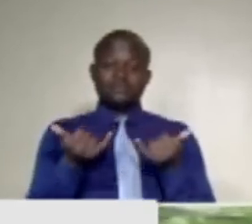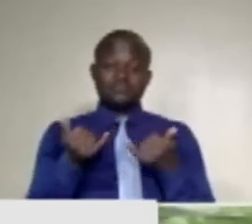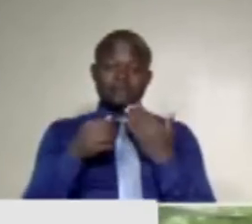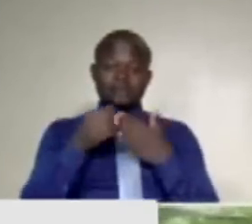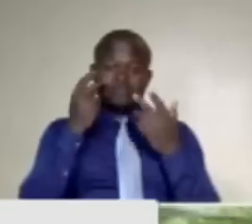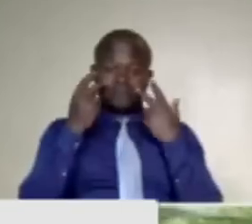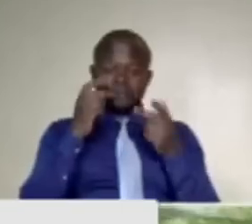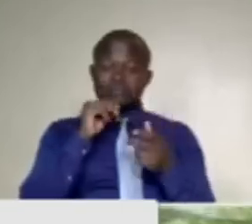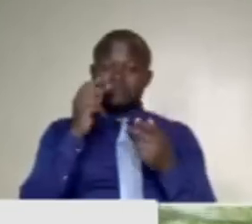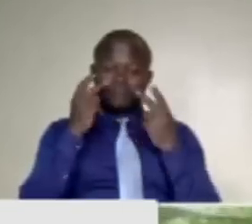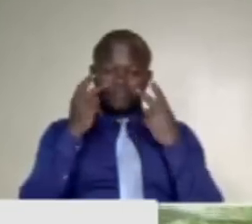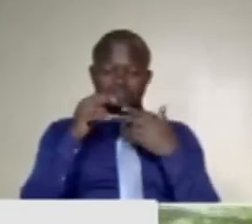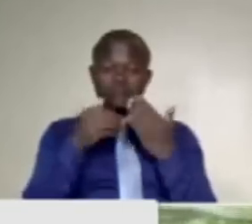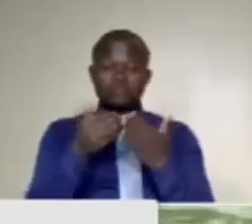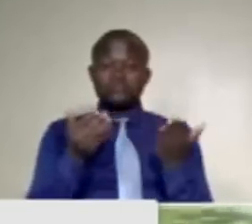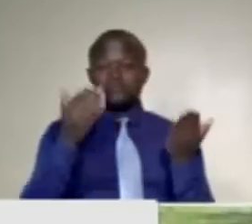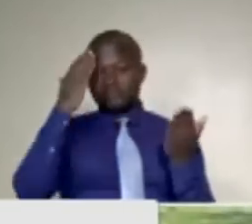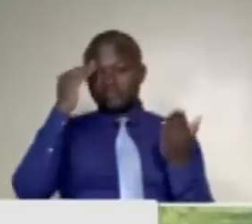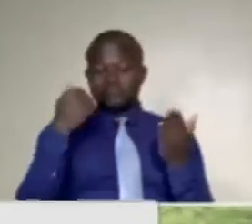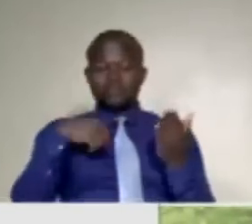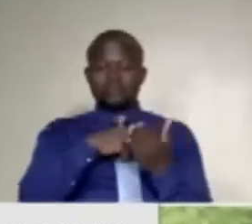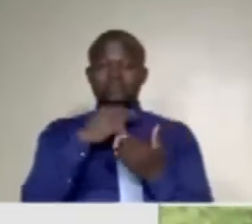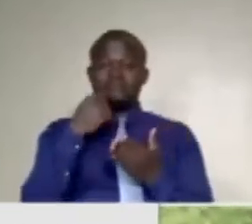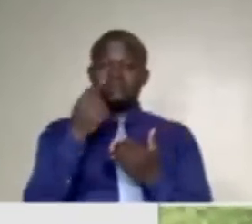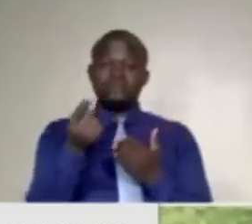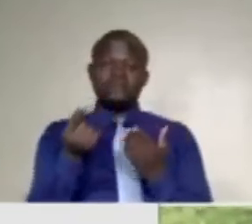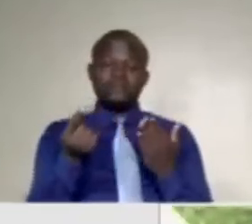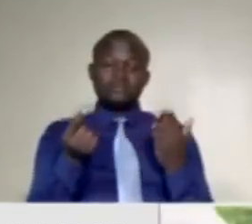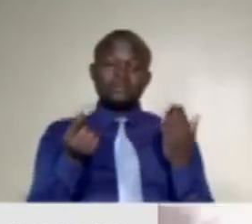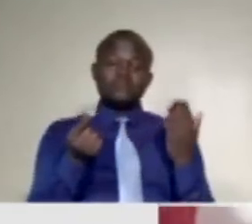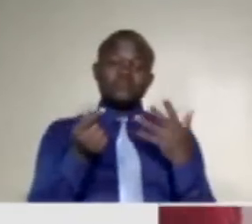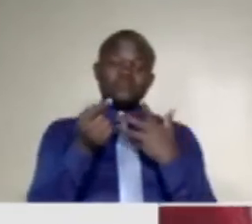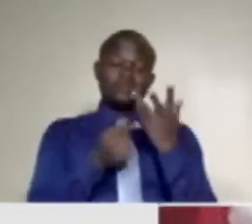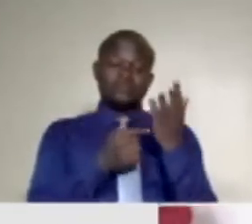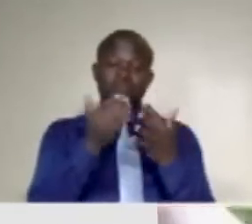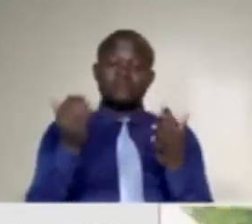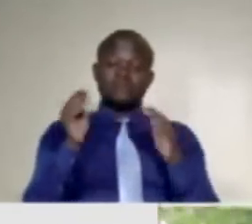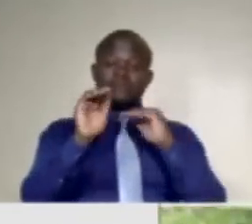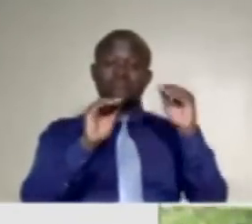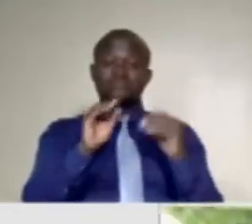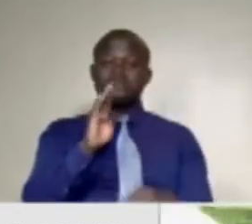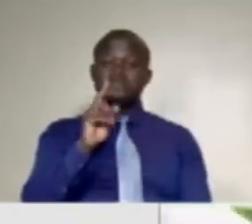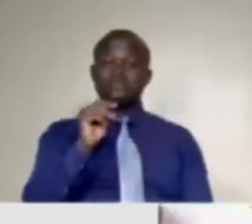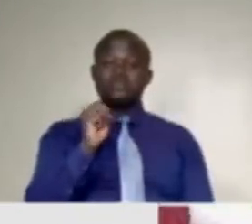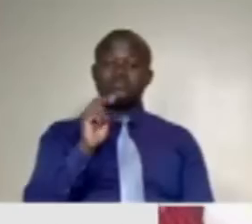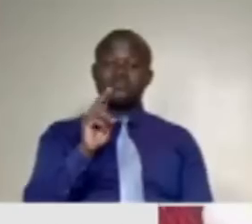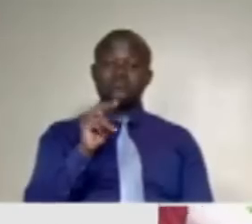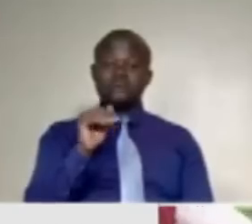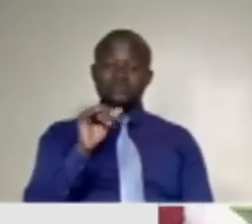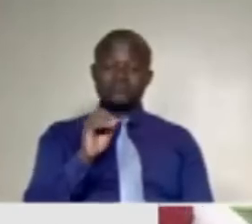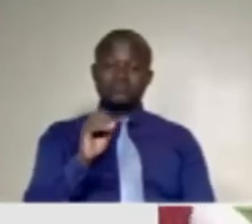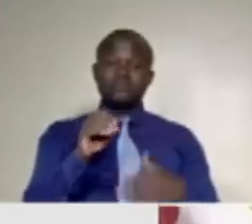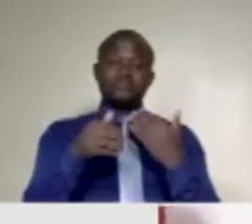icyo barya kubera kirabiranya. Twari dufite insina nyinshi cyane ni naho no babazaga ibinyamunyo abarangura